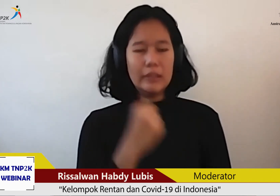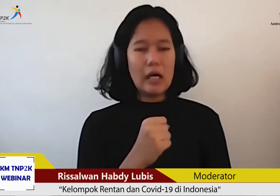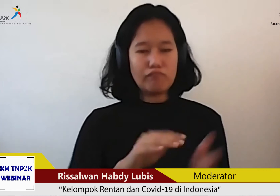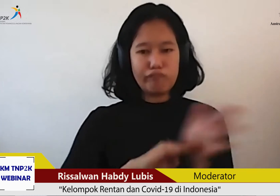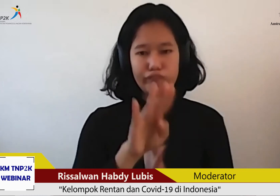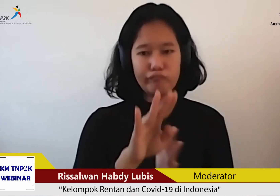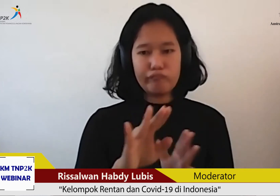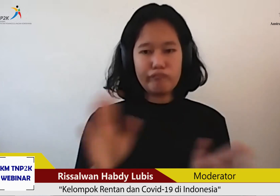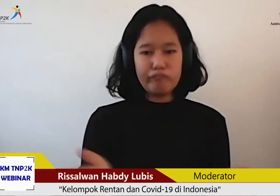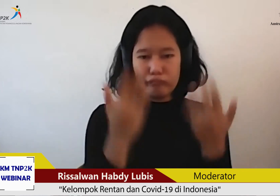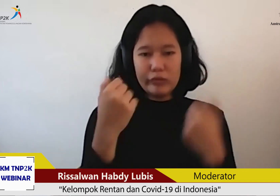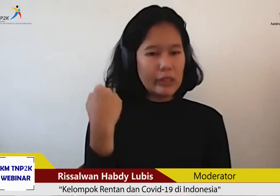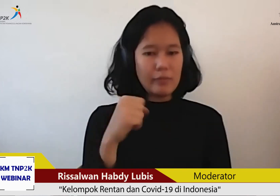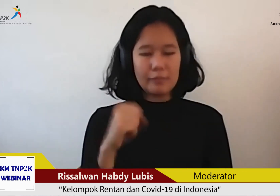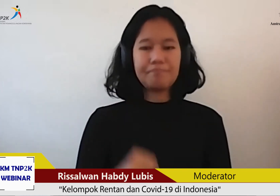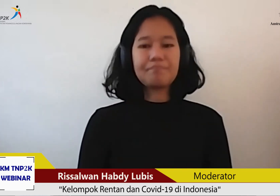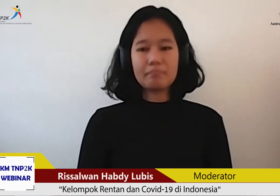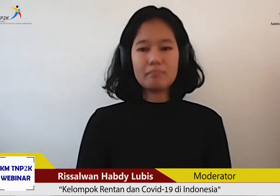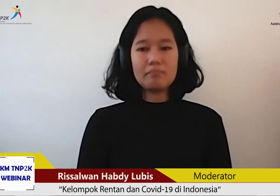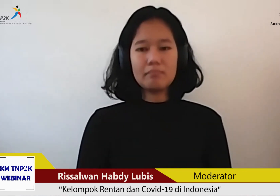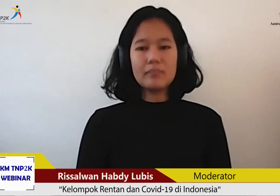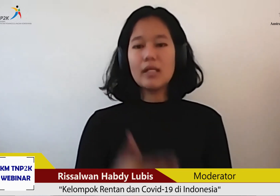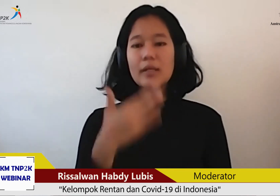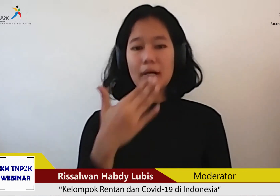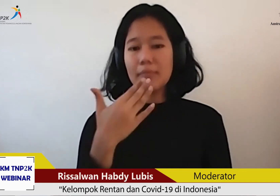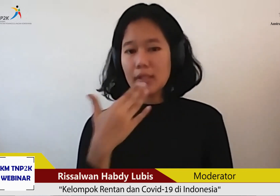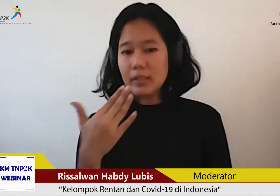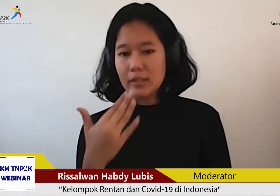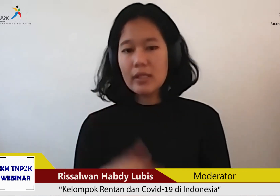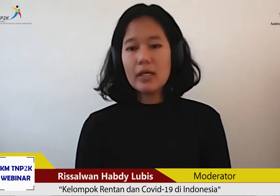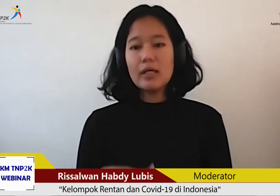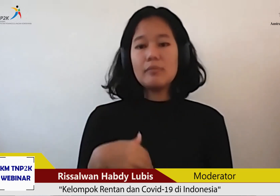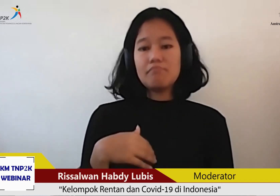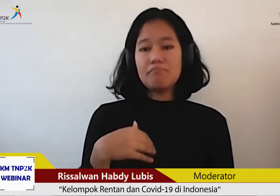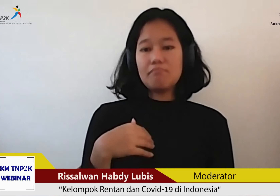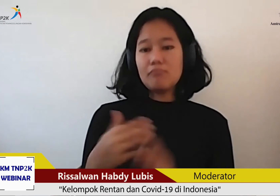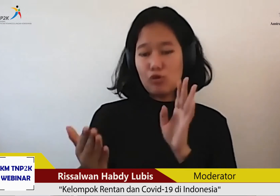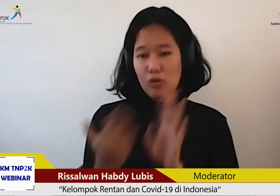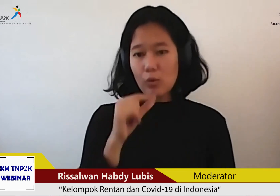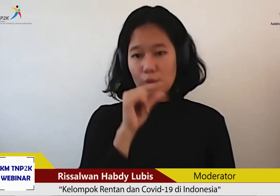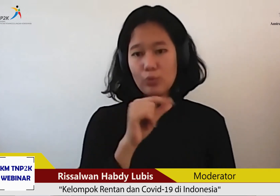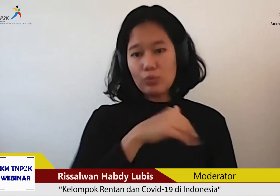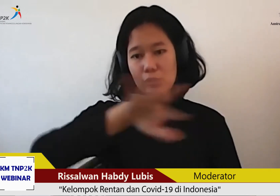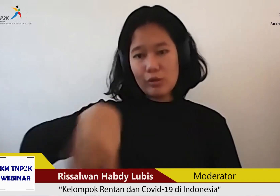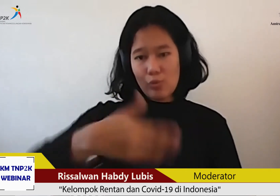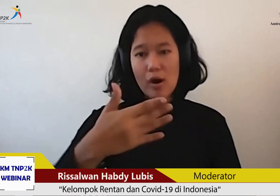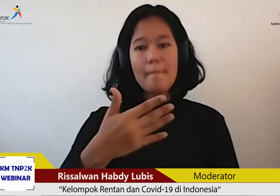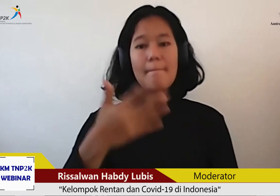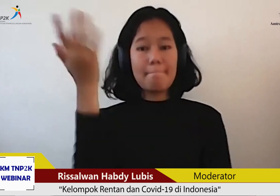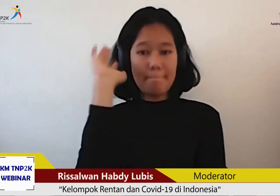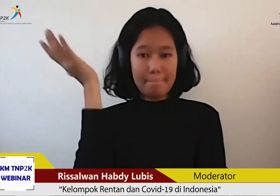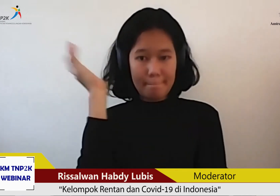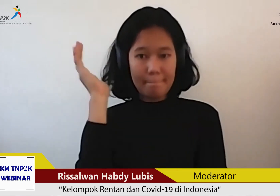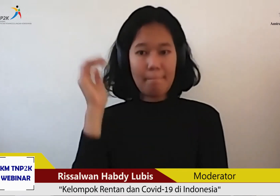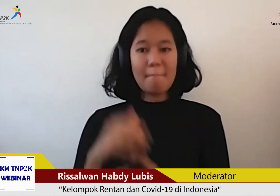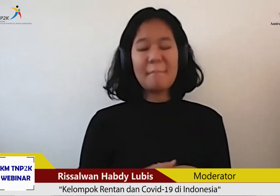dari kondisi COVID ini. Terima kasih banyak. Saya ucapkan sekali lagi kepada semua narasumber, ya,